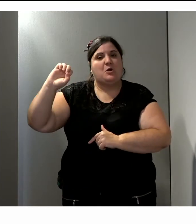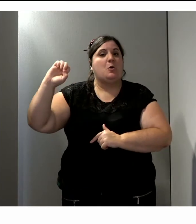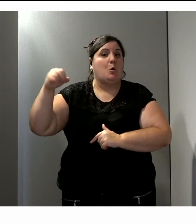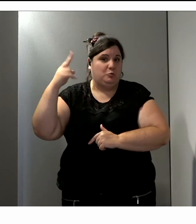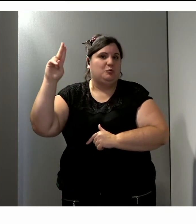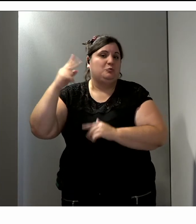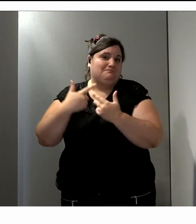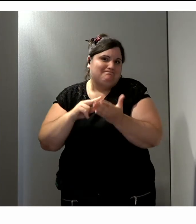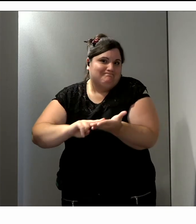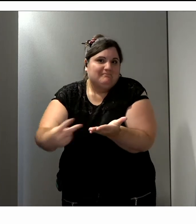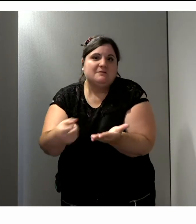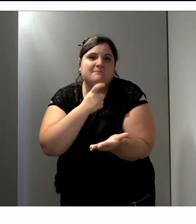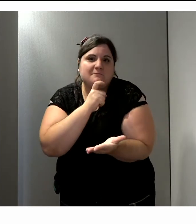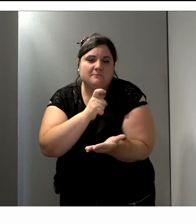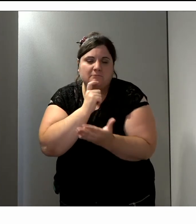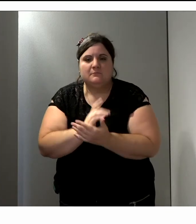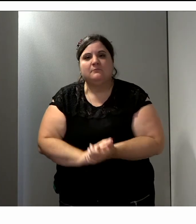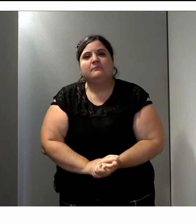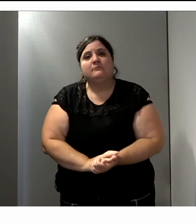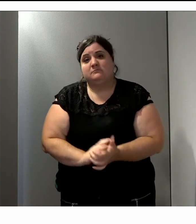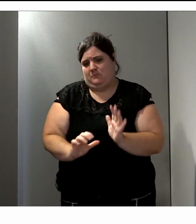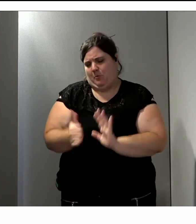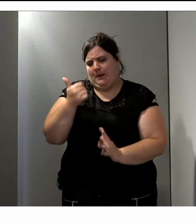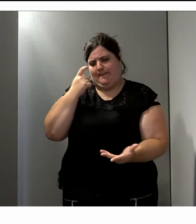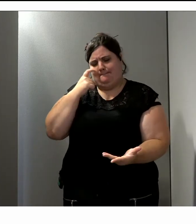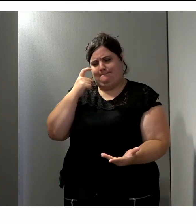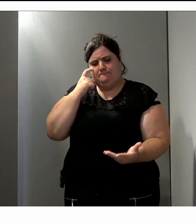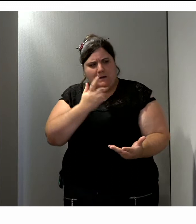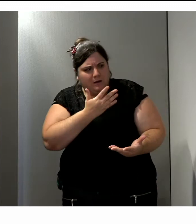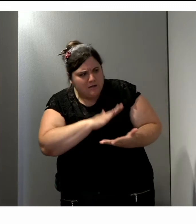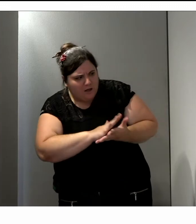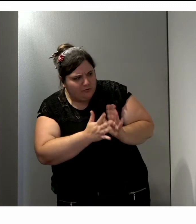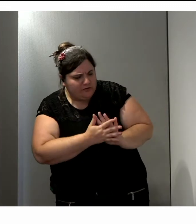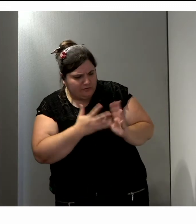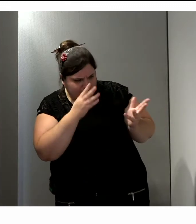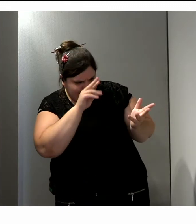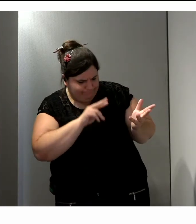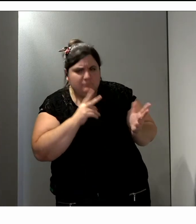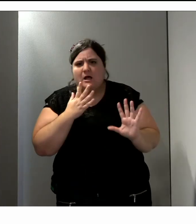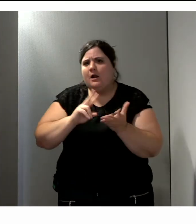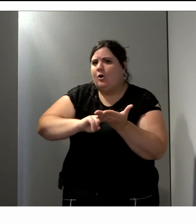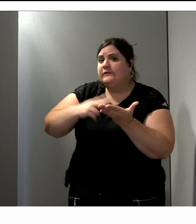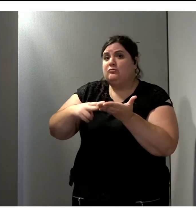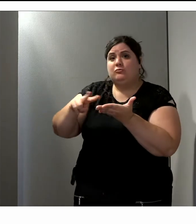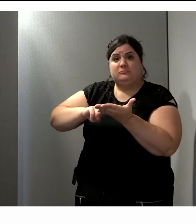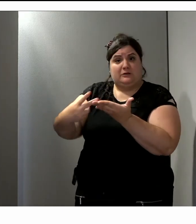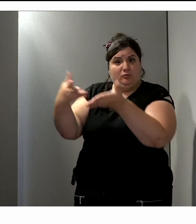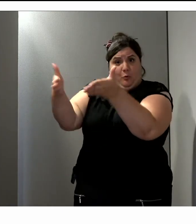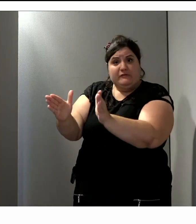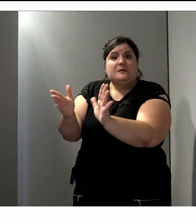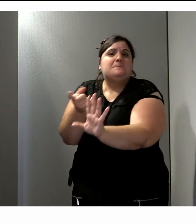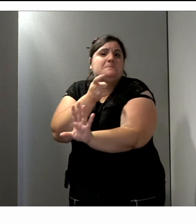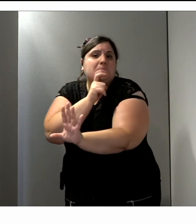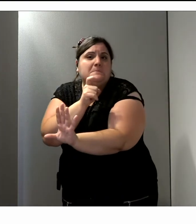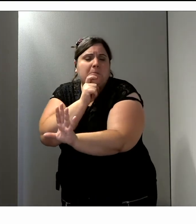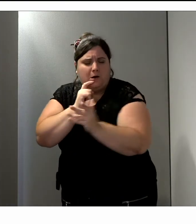Et une des premières remarques qu'on a partagées entre associations, c'est qu'avant d'avoir une traduction officielle, on se rend